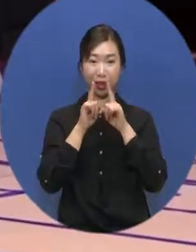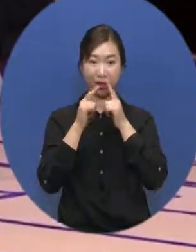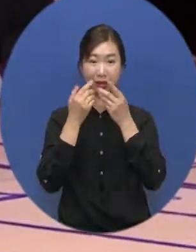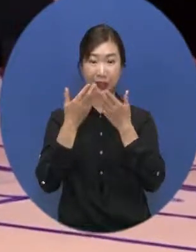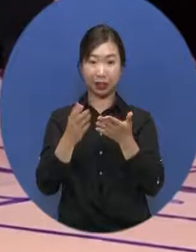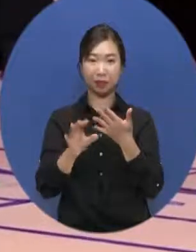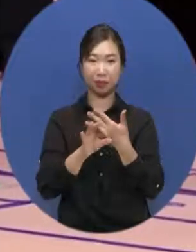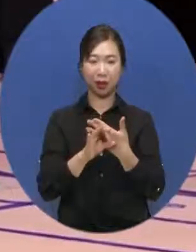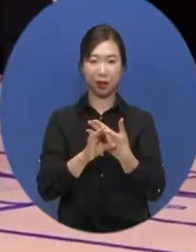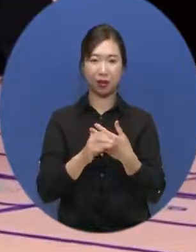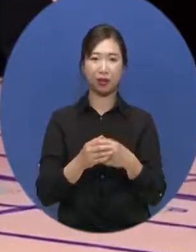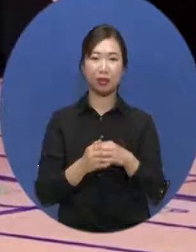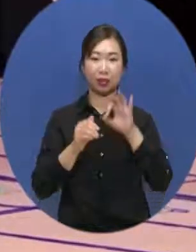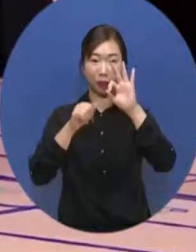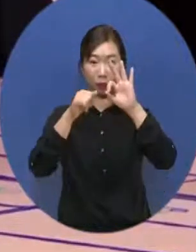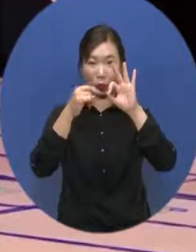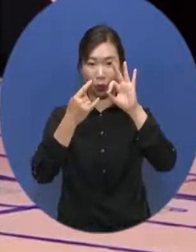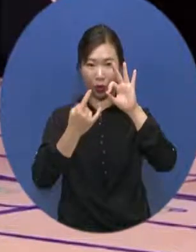10회에 걸맞게